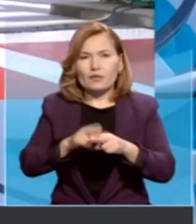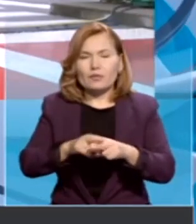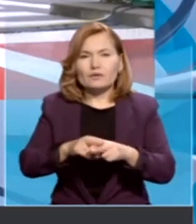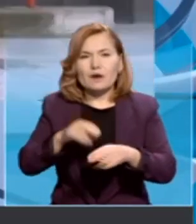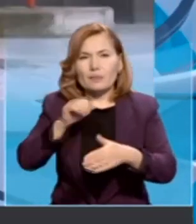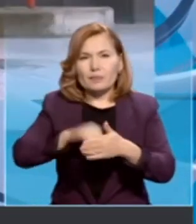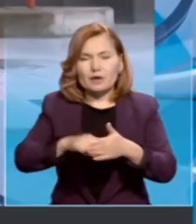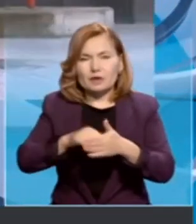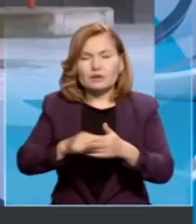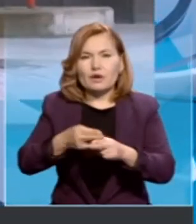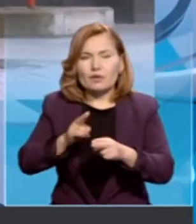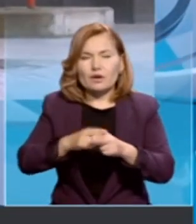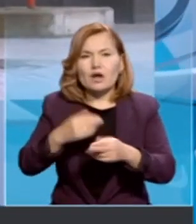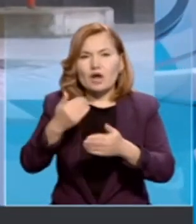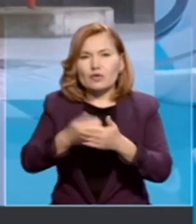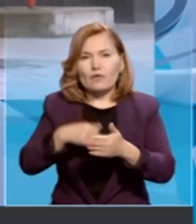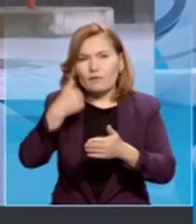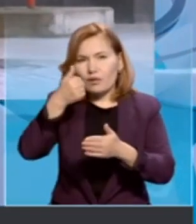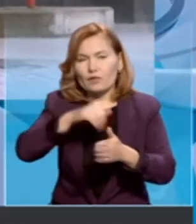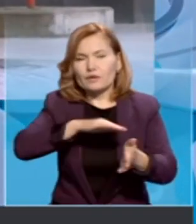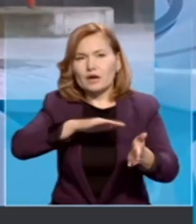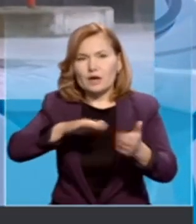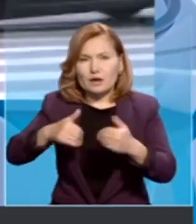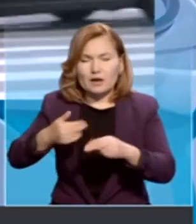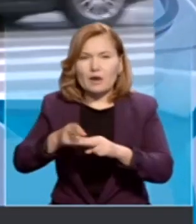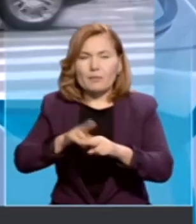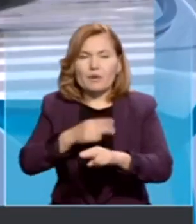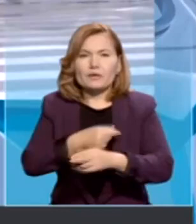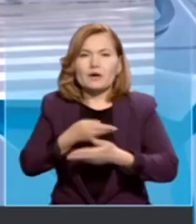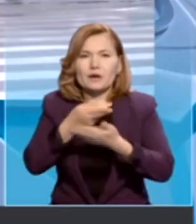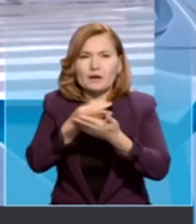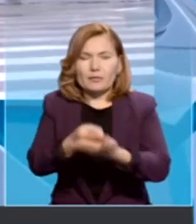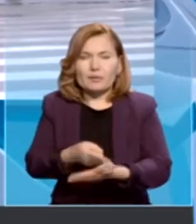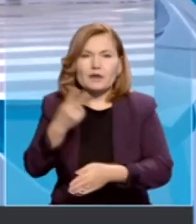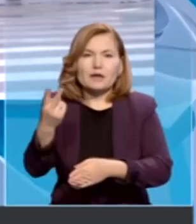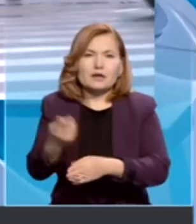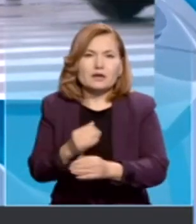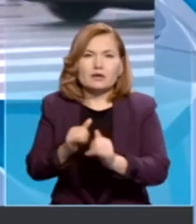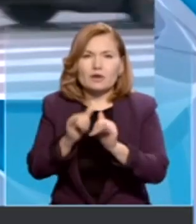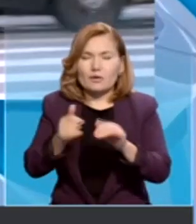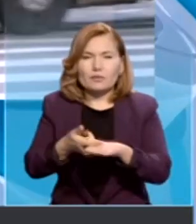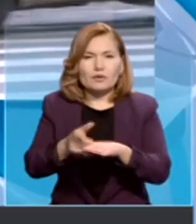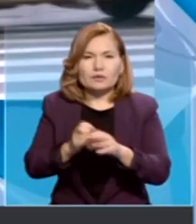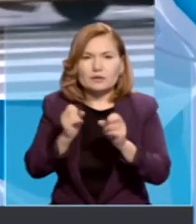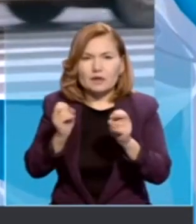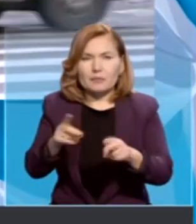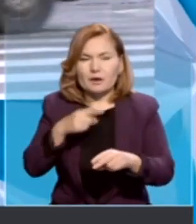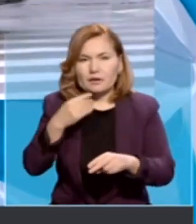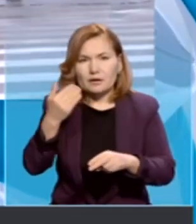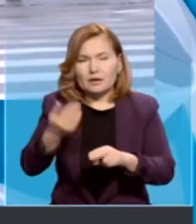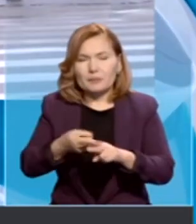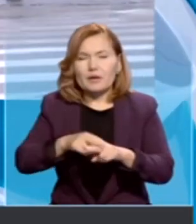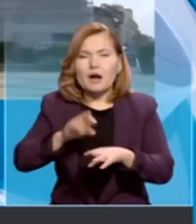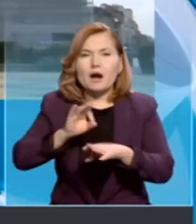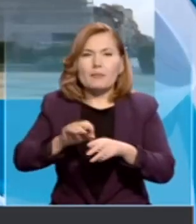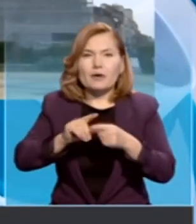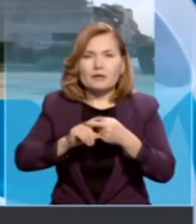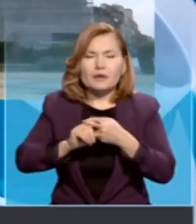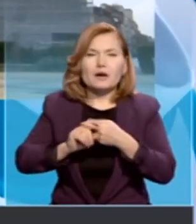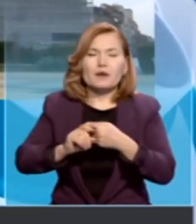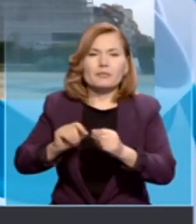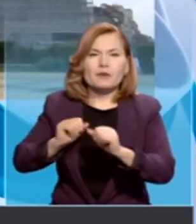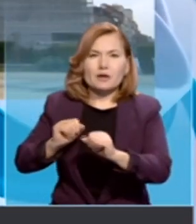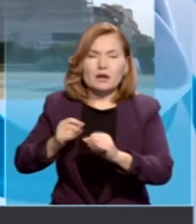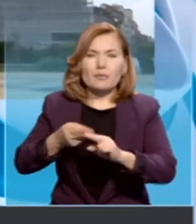мерекелерінен кейін қаңтарда тұмау мұнан да өршіп, ауруханаға түсушілердің саны көбейіп кетуі мүмкін екенін айтады. Індеттің таралуына тосқауыл қою